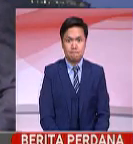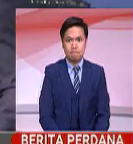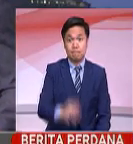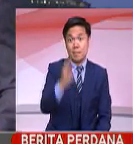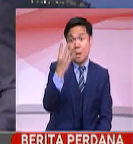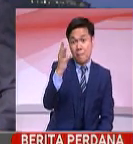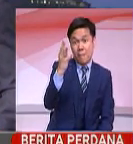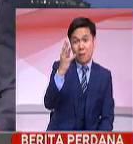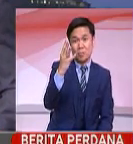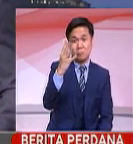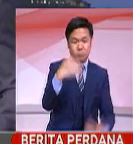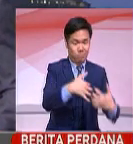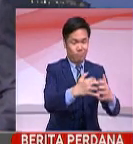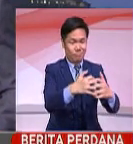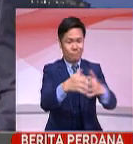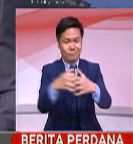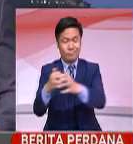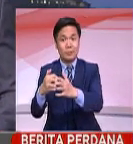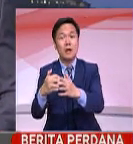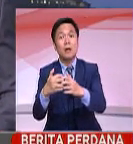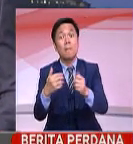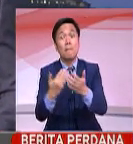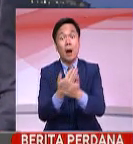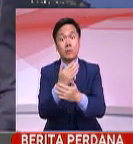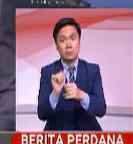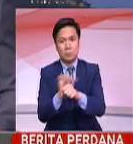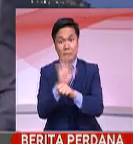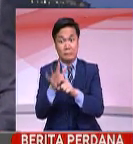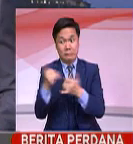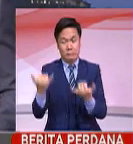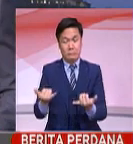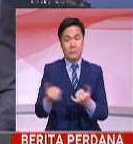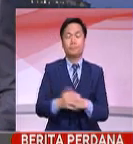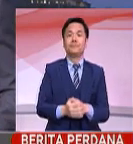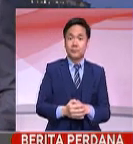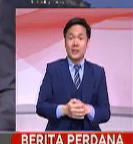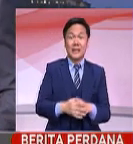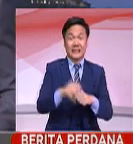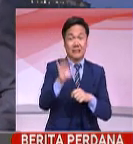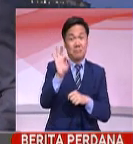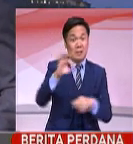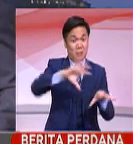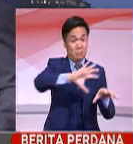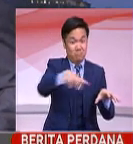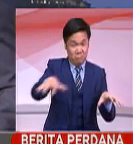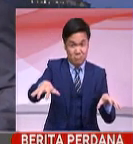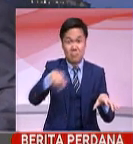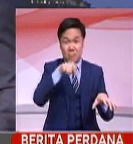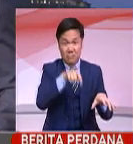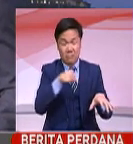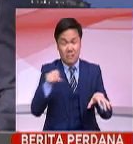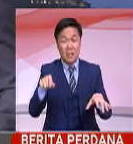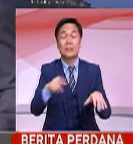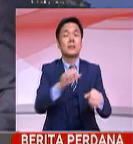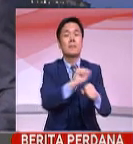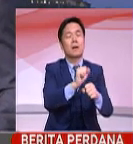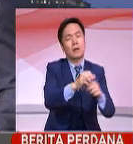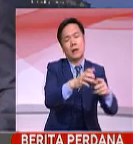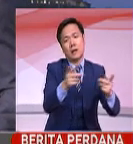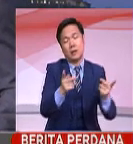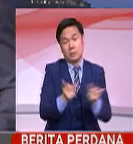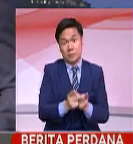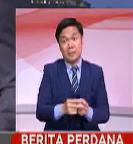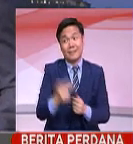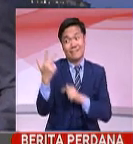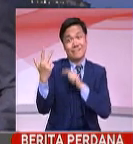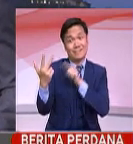14 lagi kluster baru COVID-19 dikenal pasti hari ini dengan 9 daripadanya melibatkan kluster berkaitan tempat kerja.